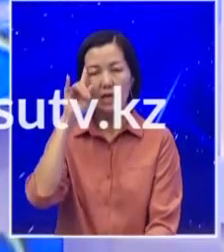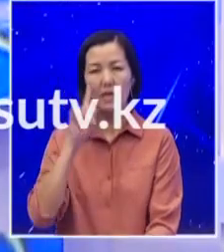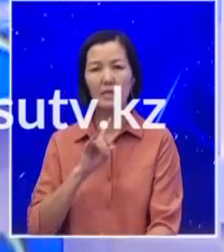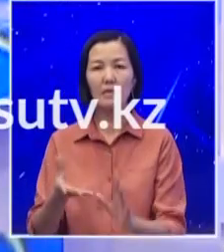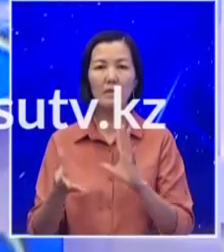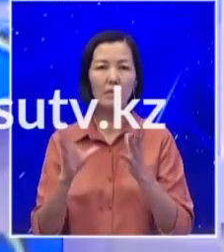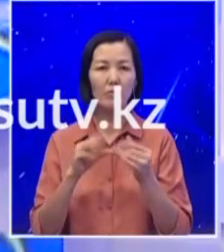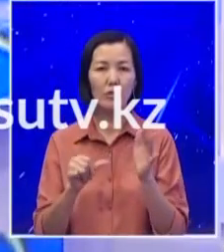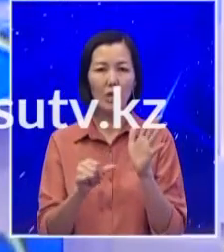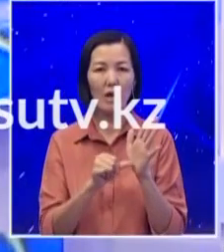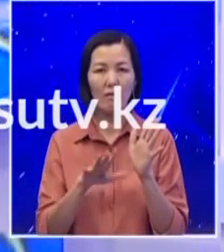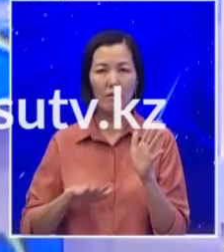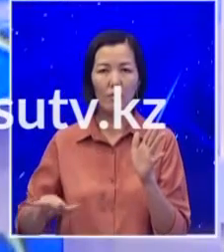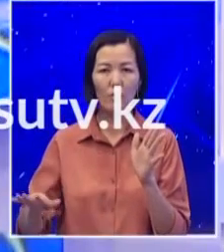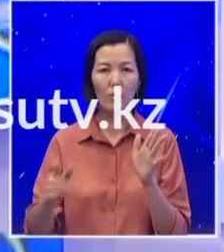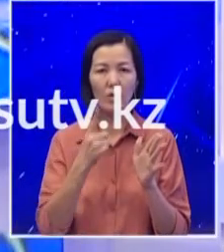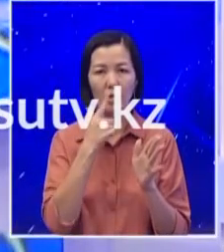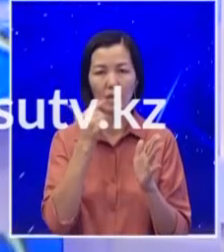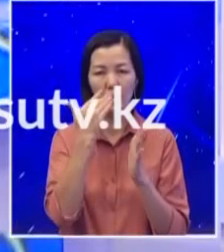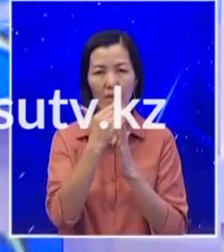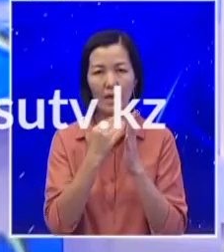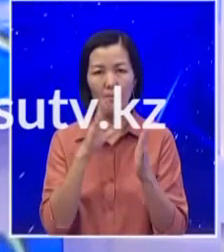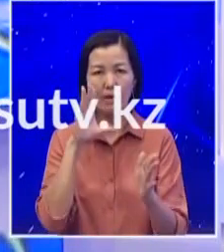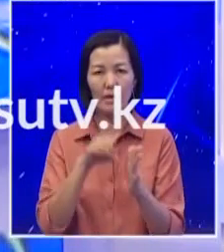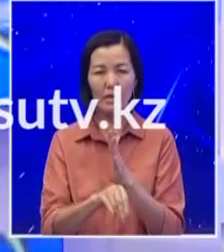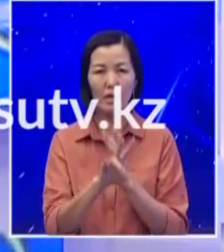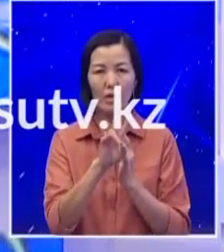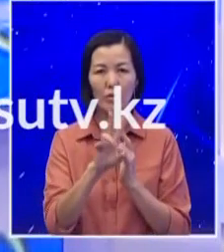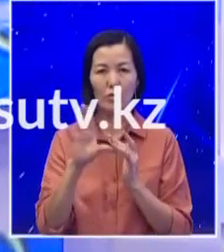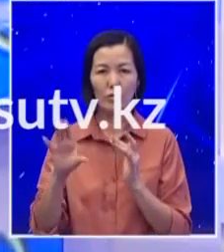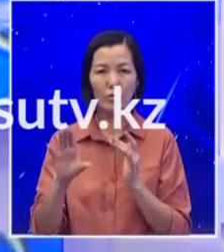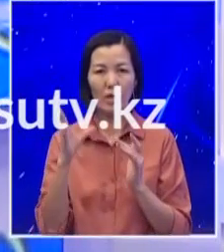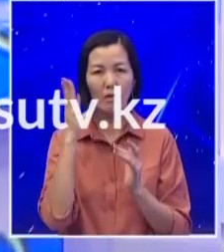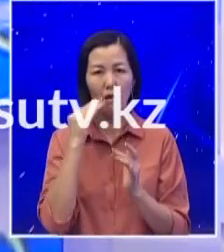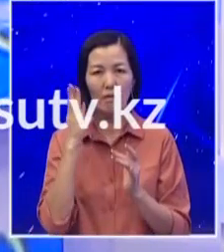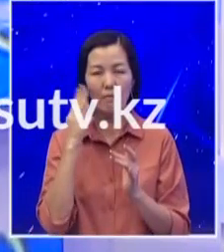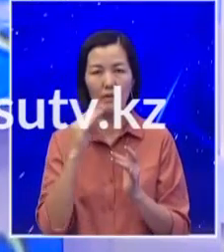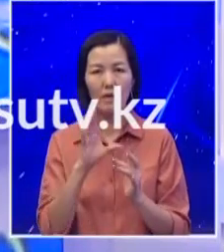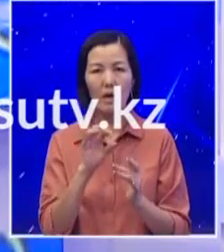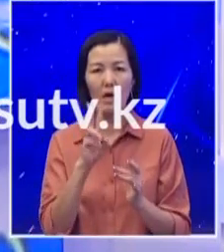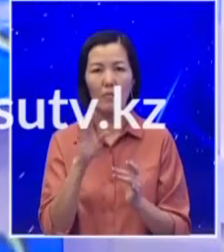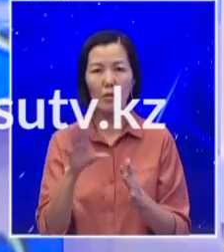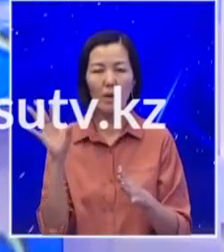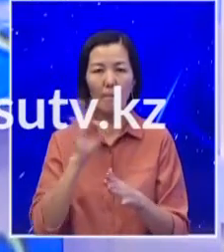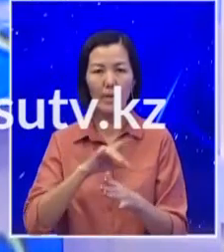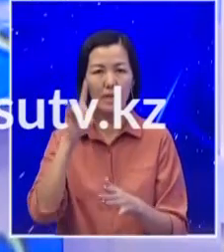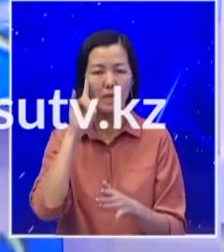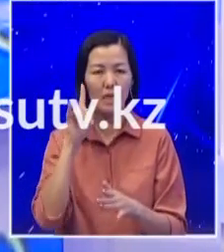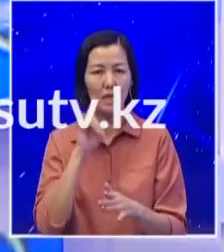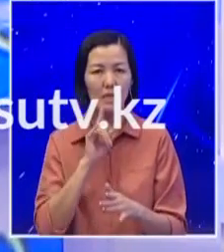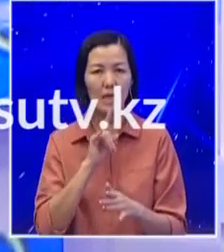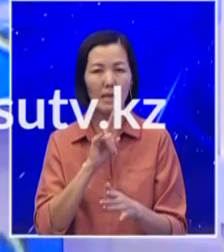Еліміздің 6 өңірі қызыл аймақта. Бұл тізімге Нұрсұлтан, Алматы қалалары, Ақмола, Батыс Қазақстан, Қарағанды, Павлодар облыстары